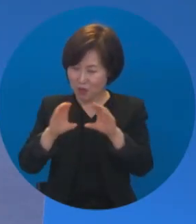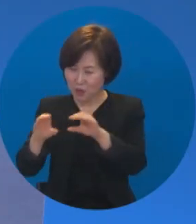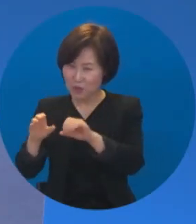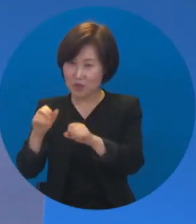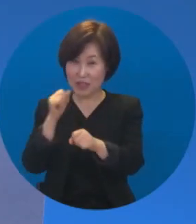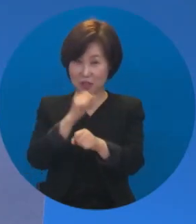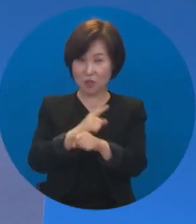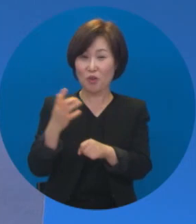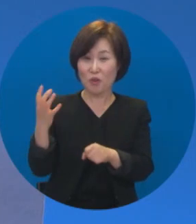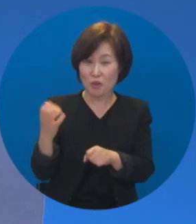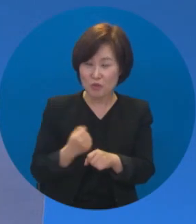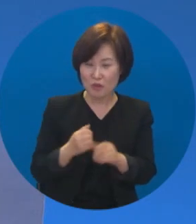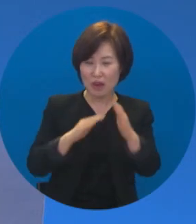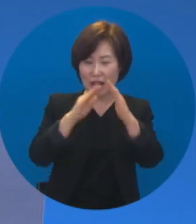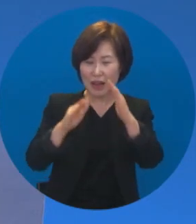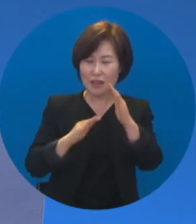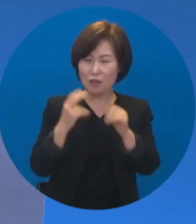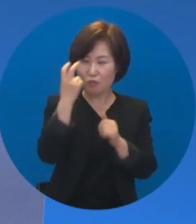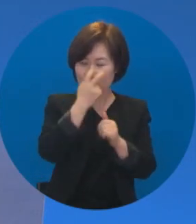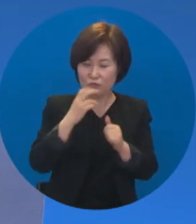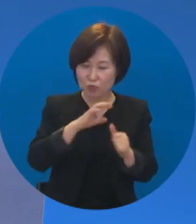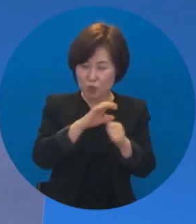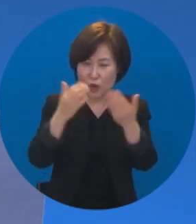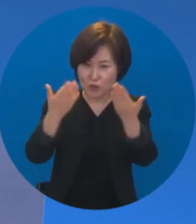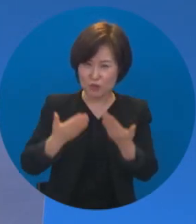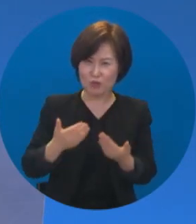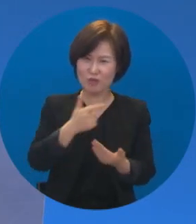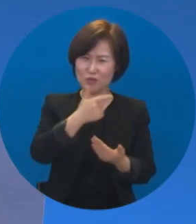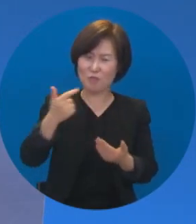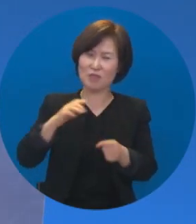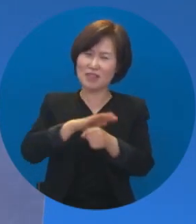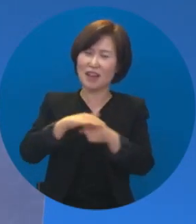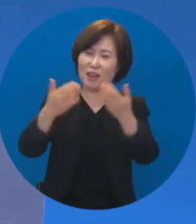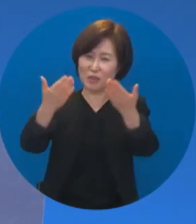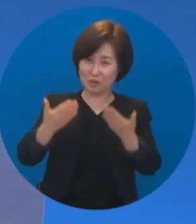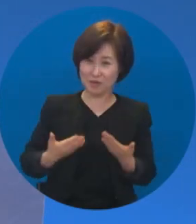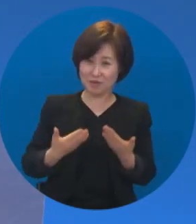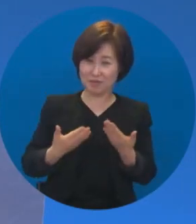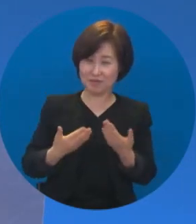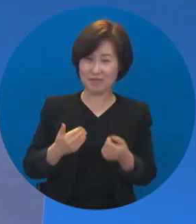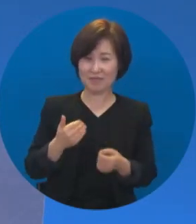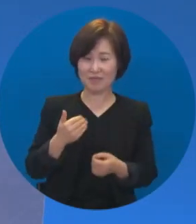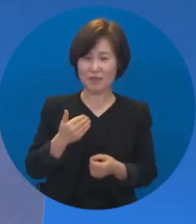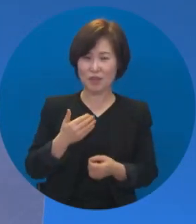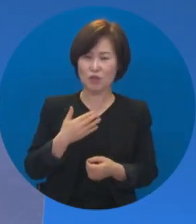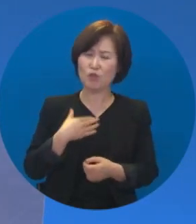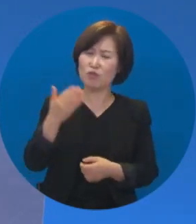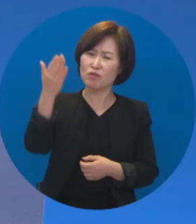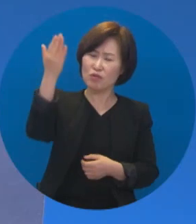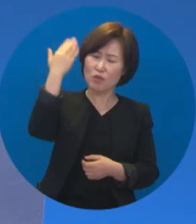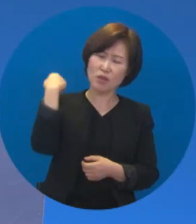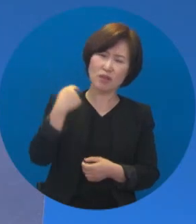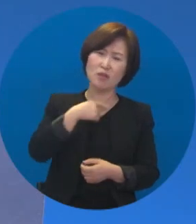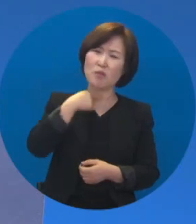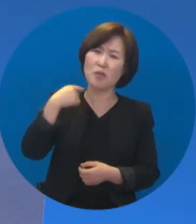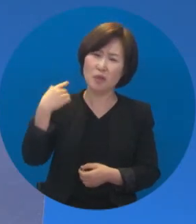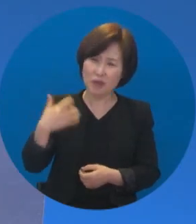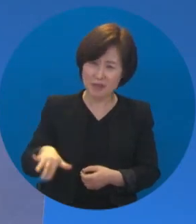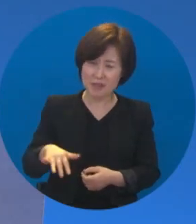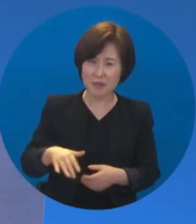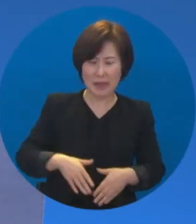성품으로 가정을 돌보고 저를 많이 사랑해줬어요. 이전에는 한 번도 경험해보지 못한 그